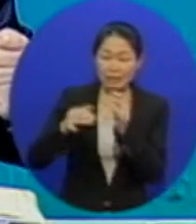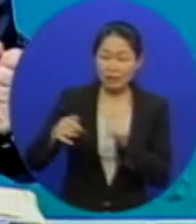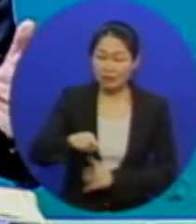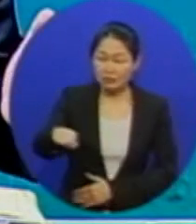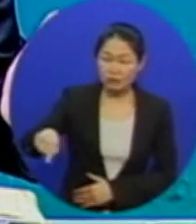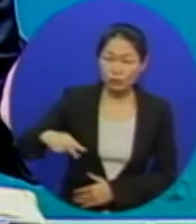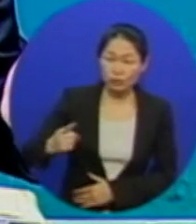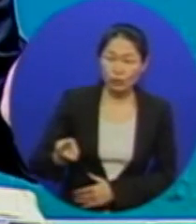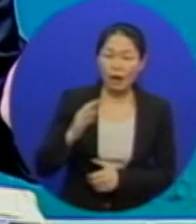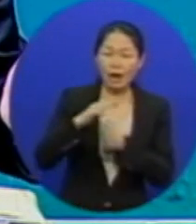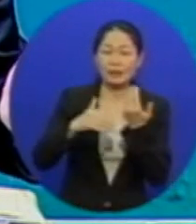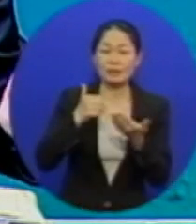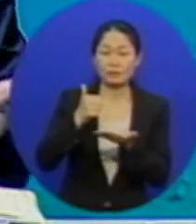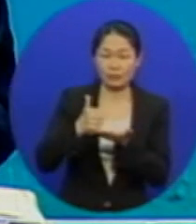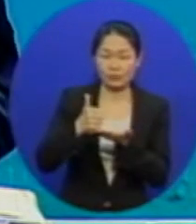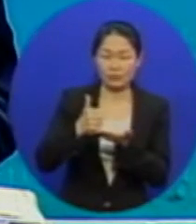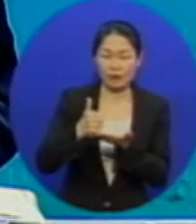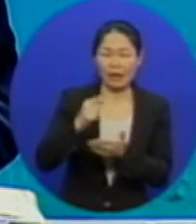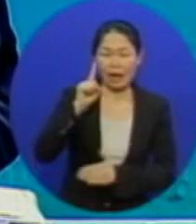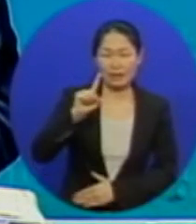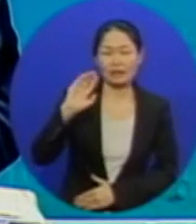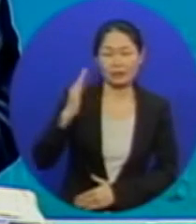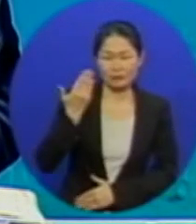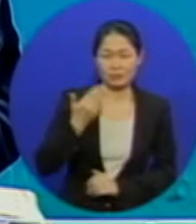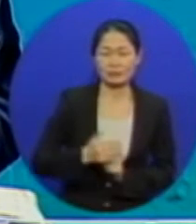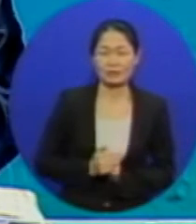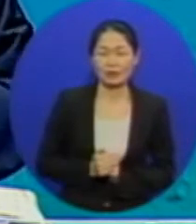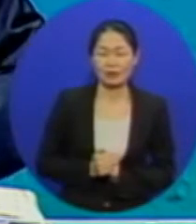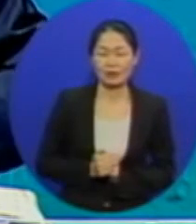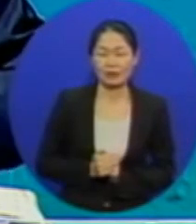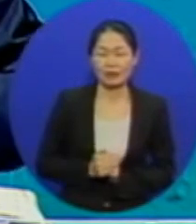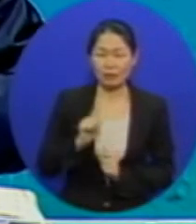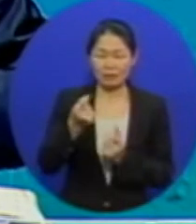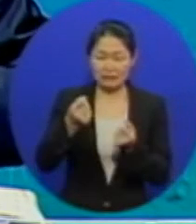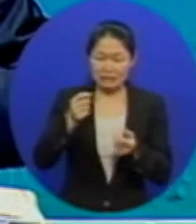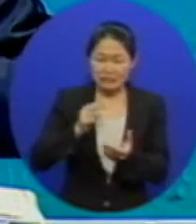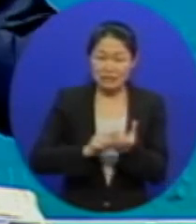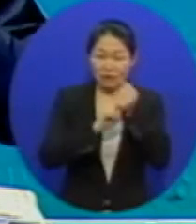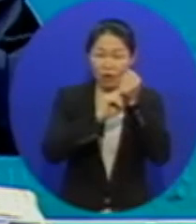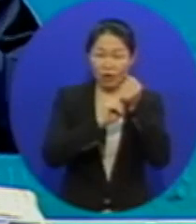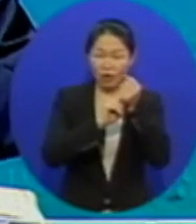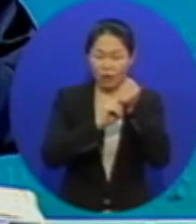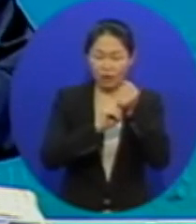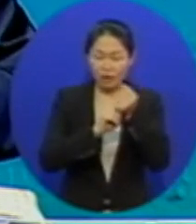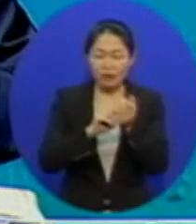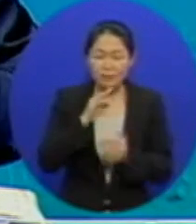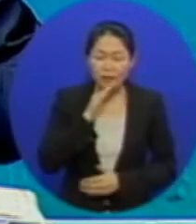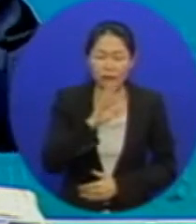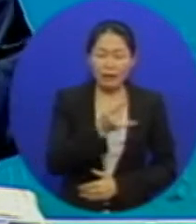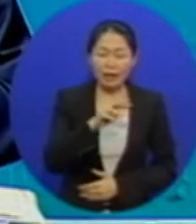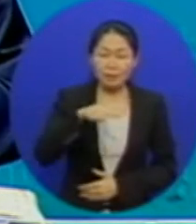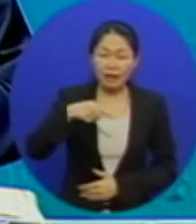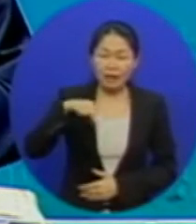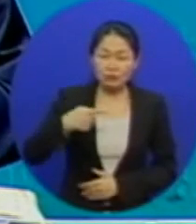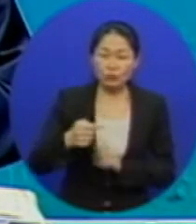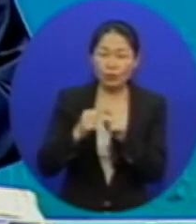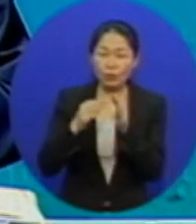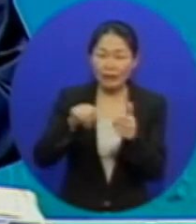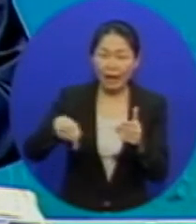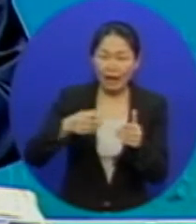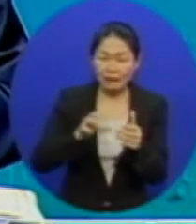그들도 하나님과 하나가 됐어요 이런 기적이 윤 앱에서 교우들 안에 하나님이 주신